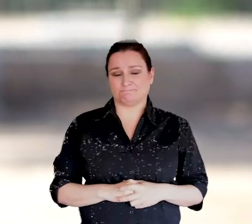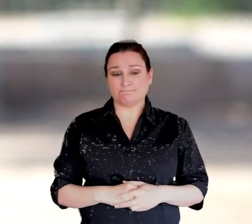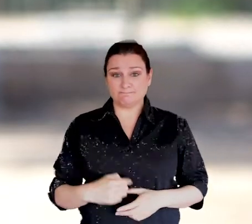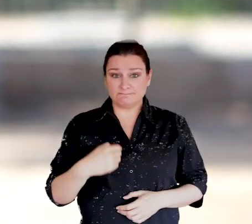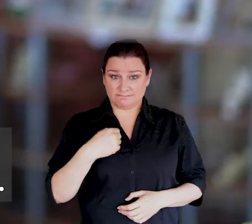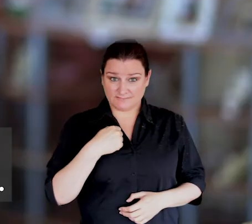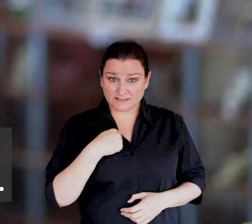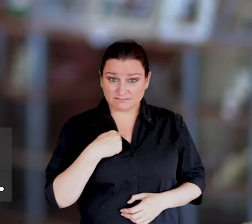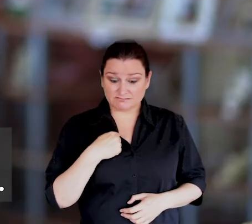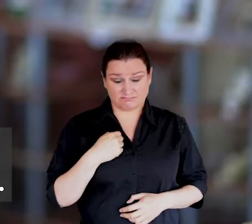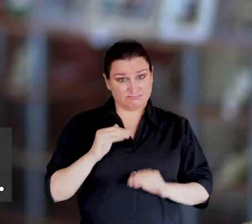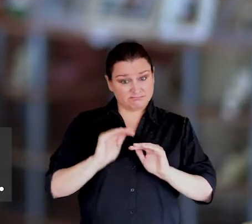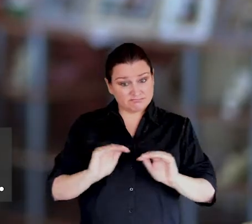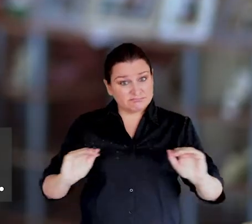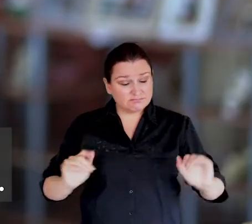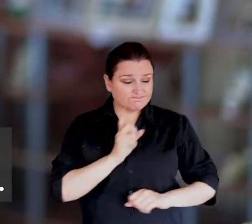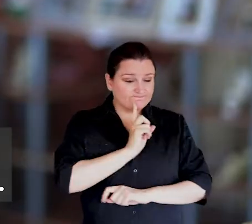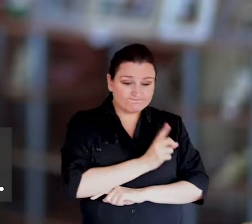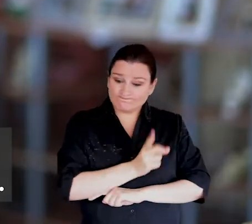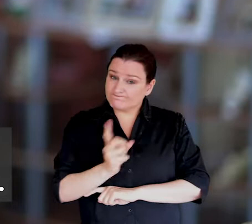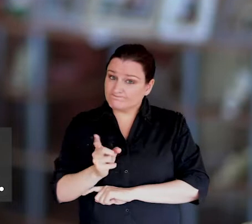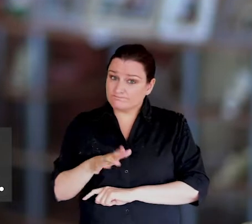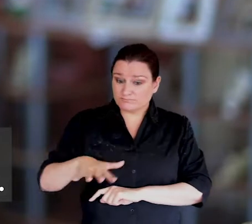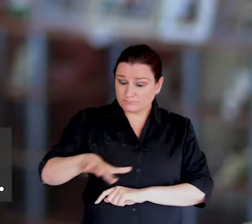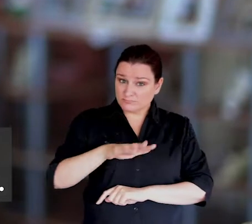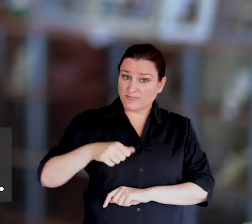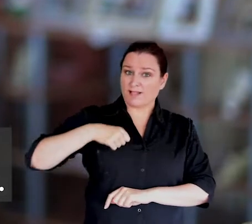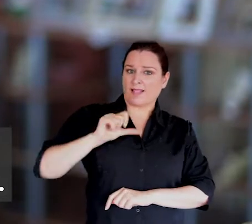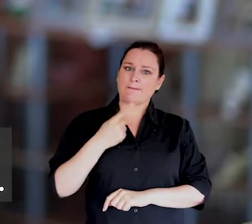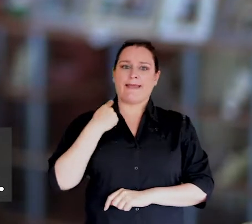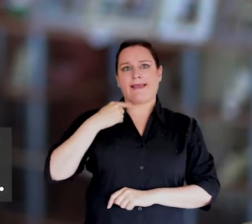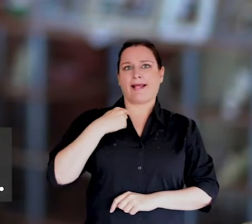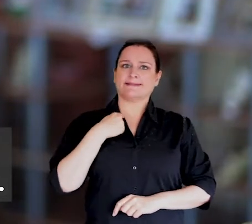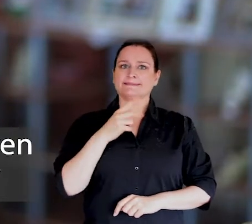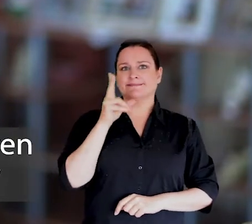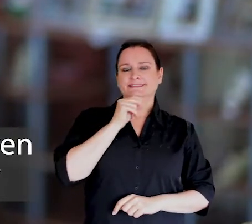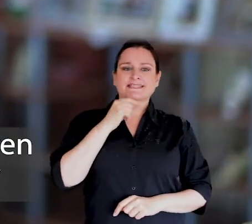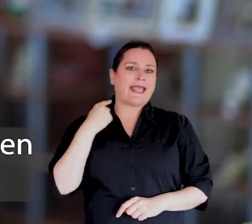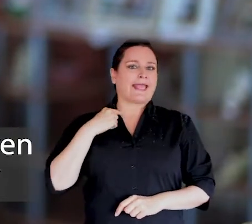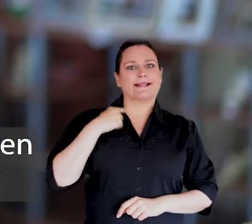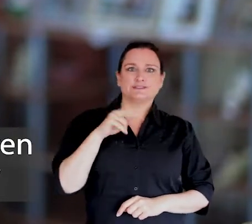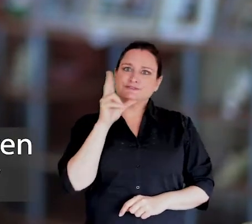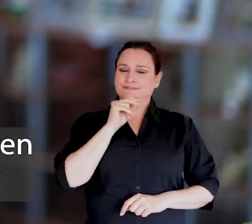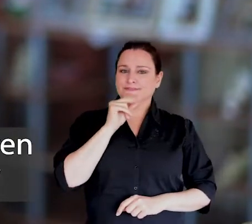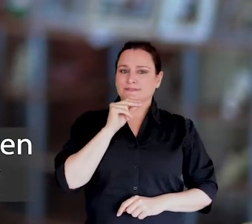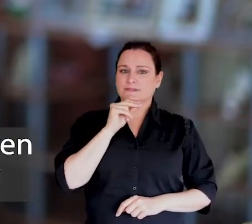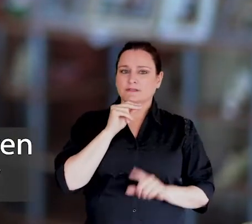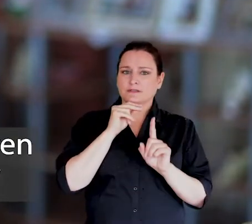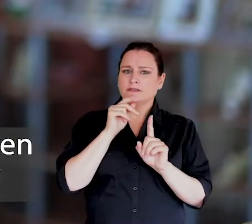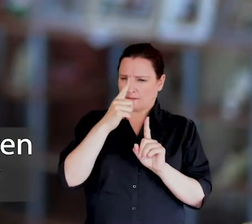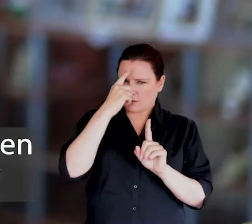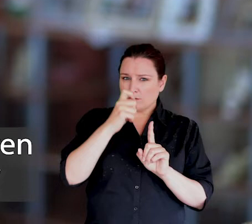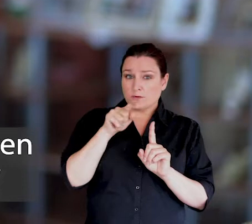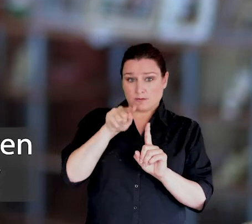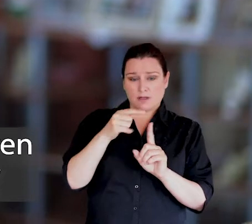heb voor mijn schoolkinders altijd gezegd, weet jy, hierdie Engels waarmee ik julle spog. Daar die Engels